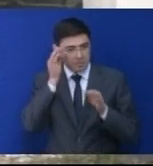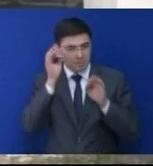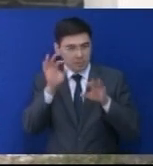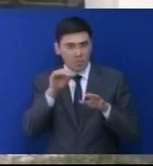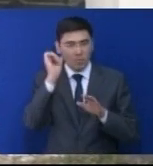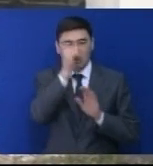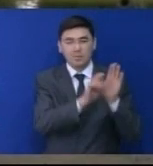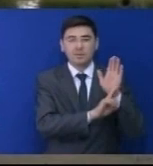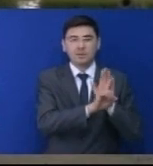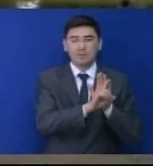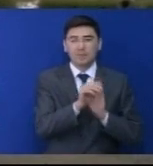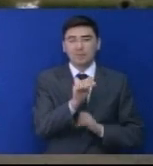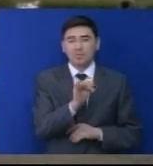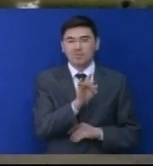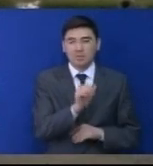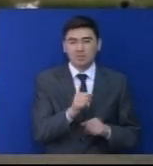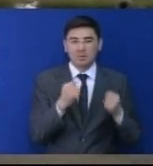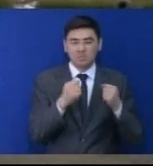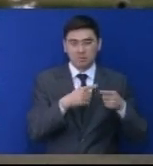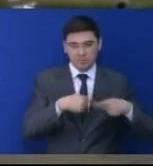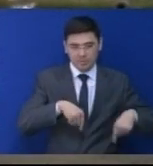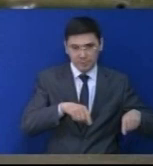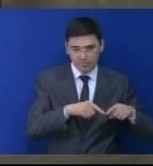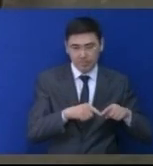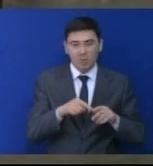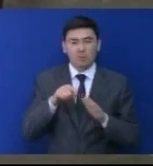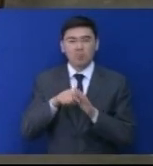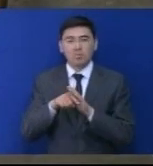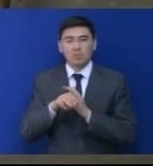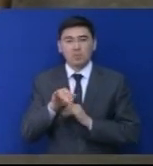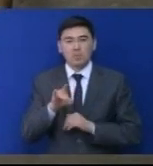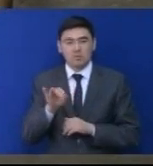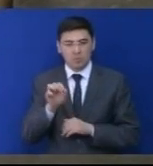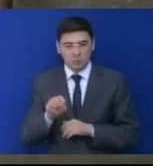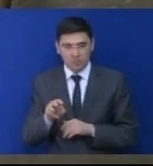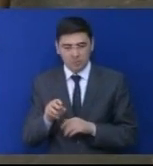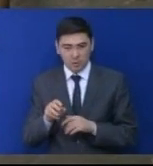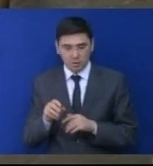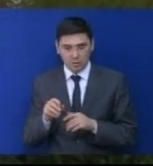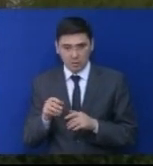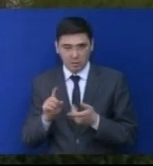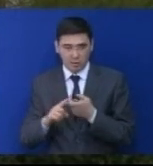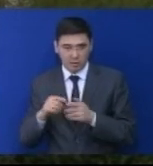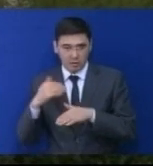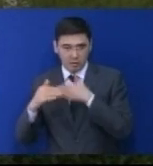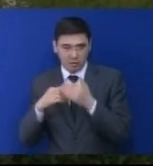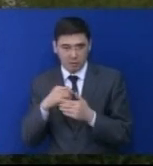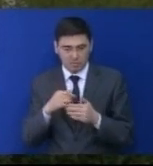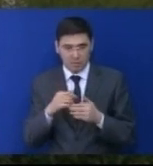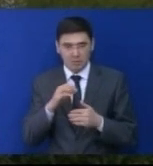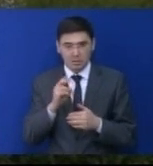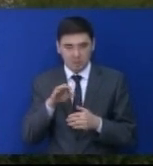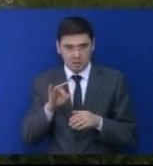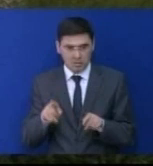жыл басында дене шынықтыру және спорт бөлімі жанынан ішкі туризмді дамыту бойынша сектор құрылған болатын. Қазір мамандар өңірімізге